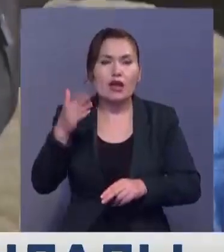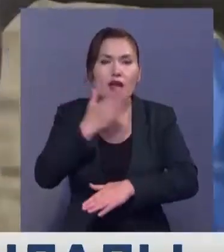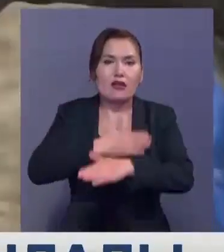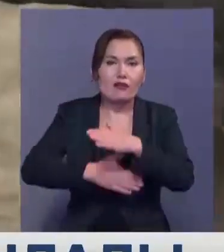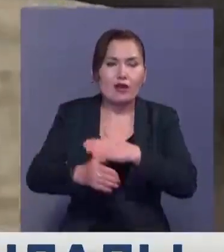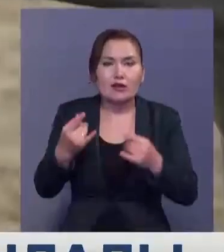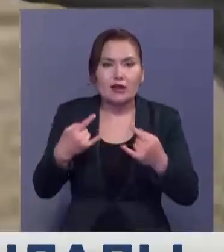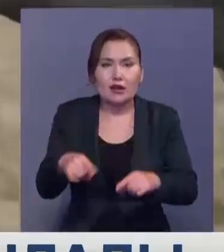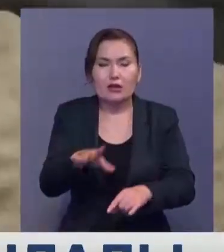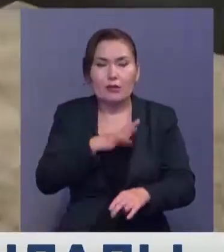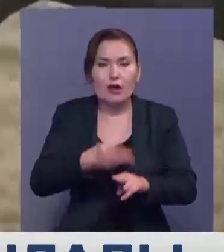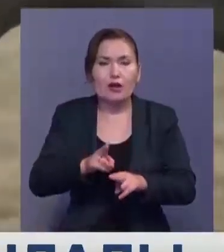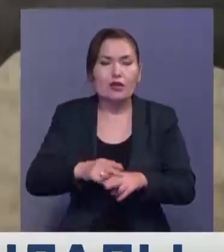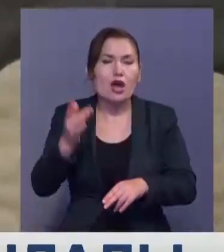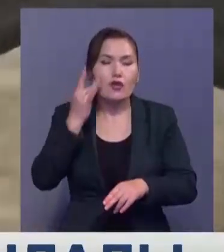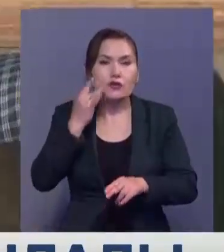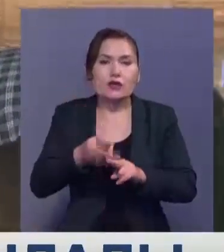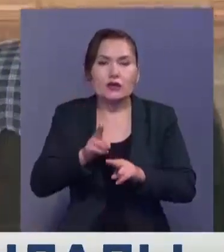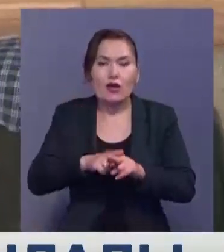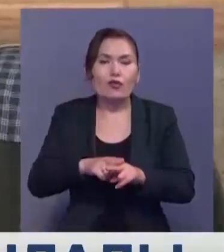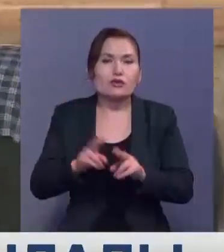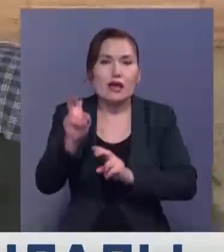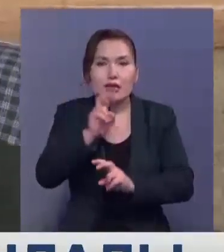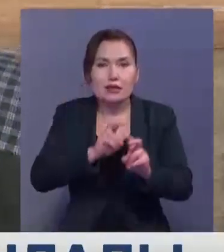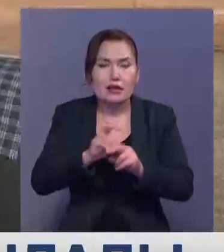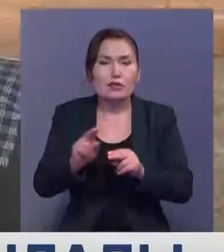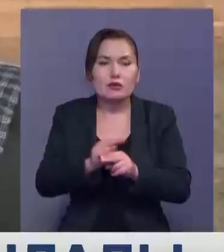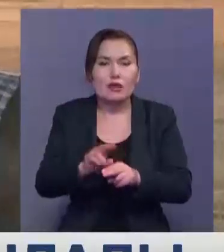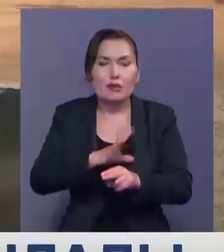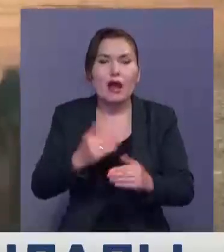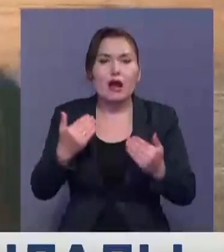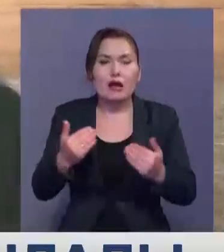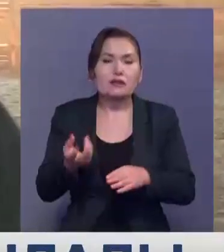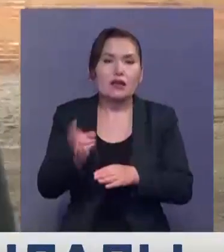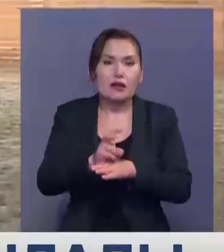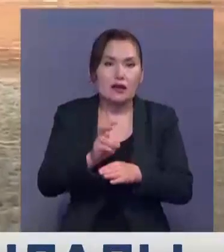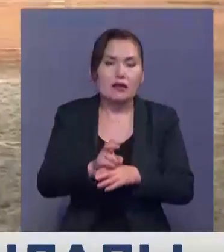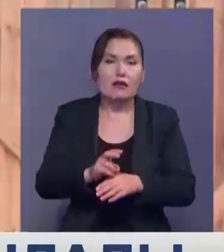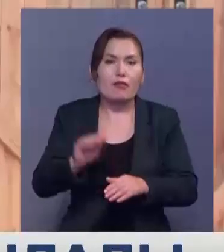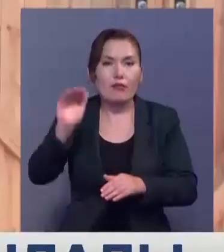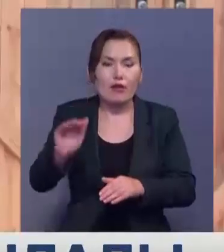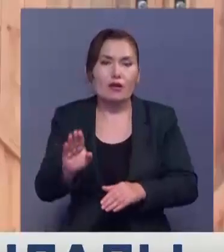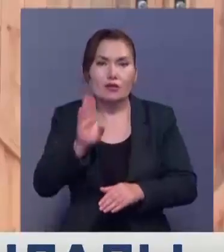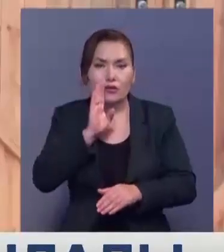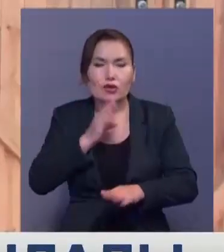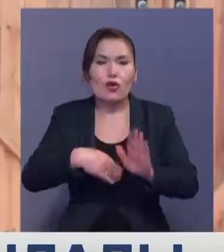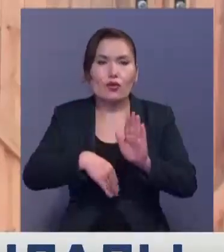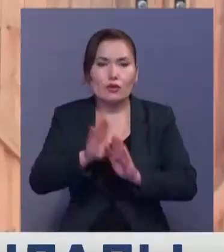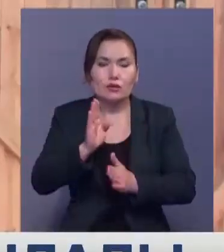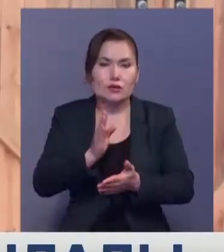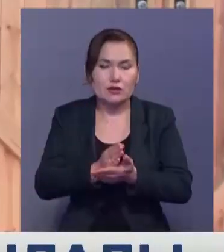бері еміздеп бармаған жері қалмапты. Бірақ бүгінде оң өзгерістің байқалатынын айтады. Осында келгелі баламызға